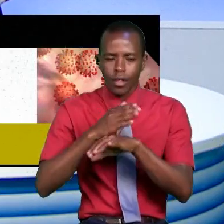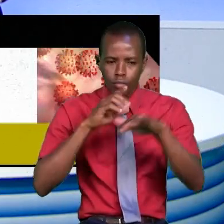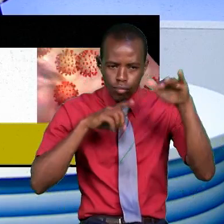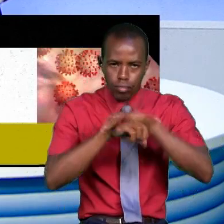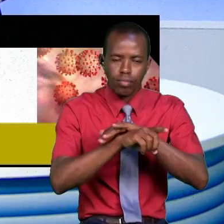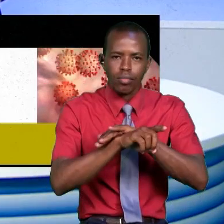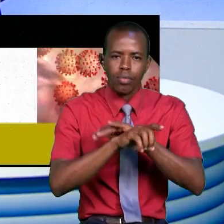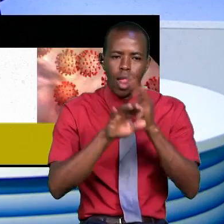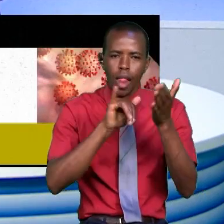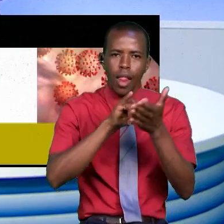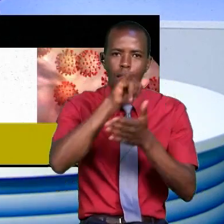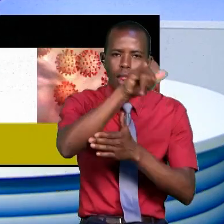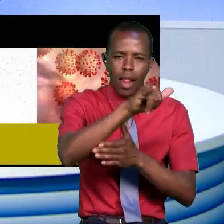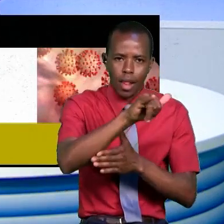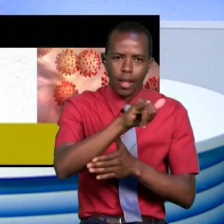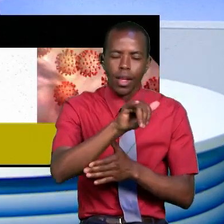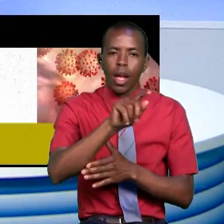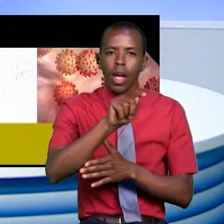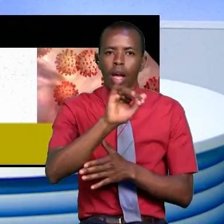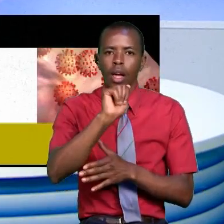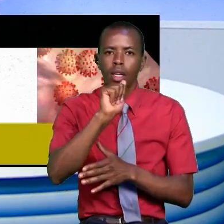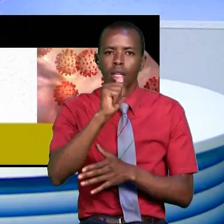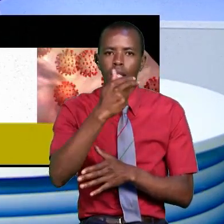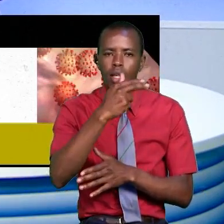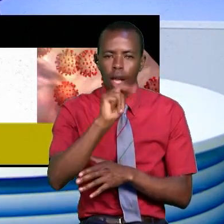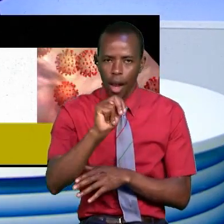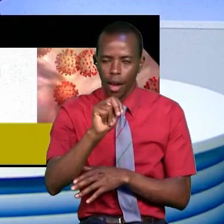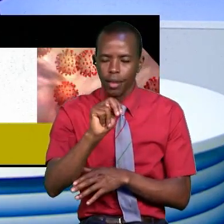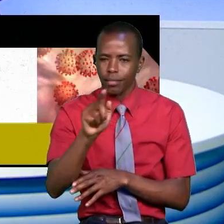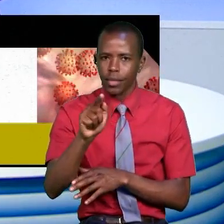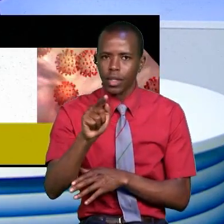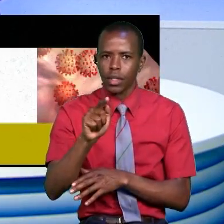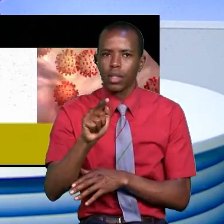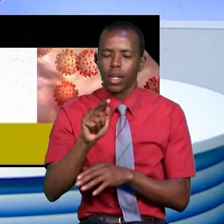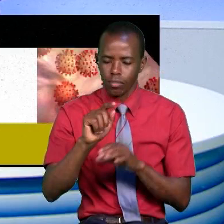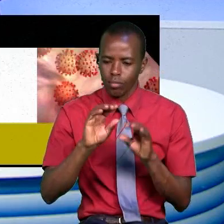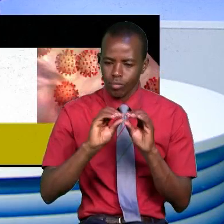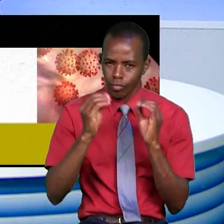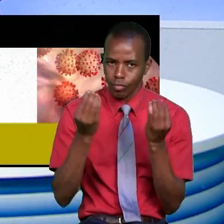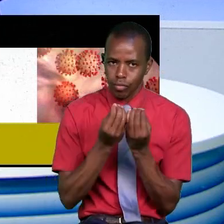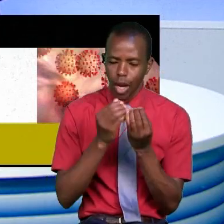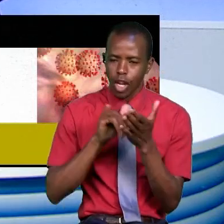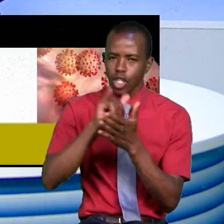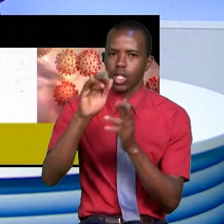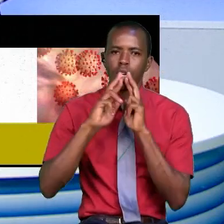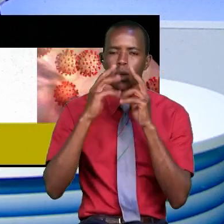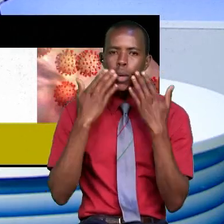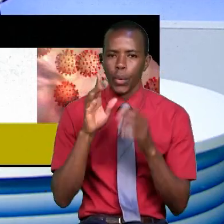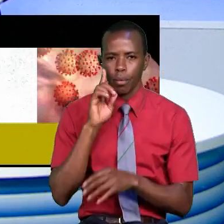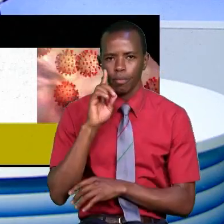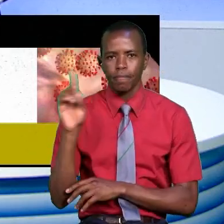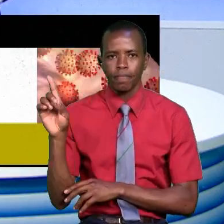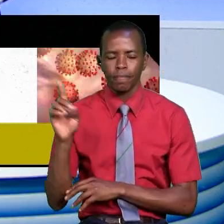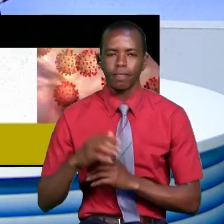cha anga za juu Tianhe siku ya Jumamosi. Hii ni kwa mujibu wa shirika la anga za juu la China. Mariam Jahid na taarifa